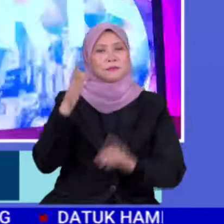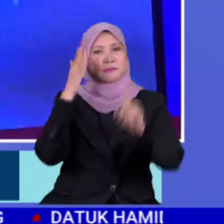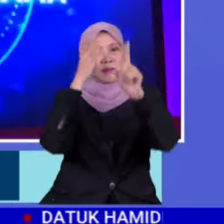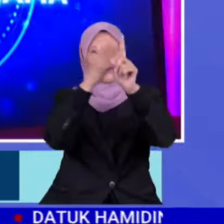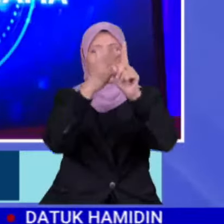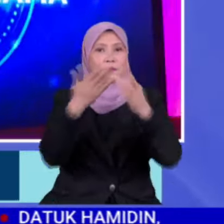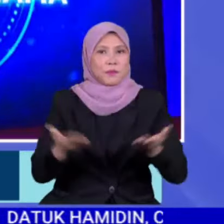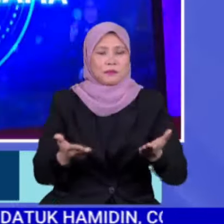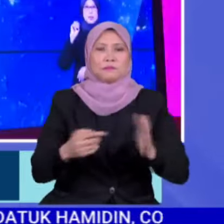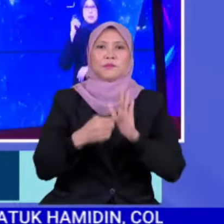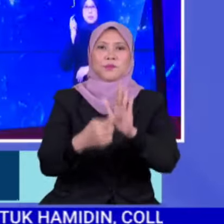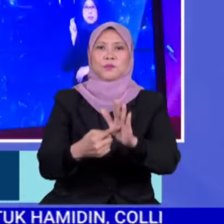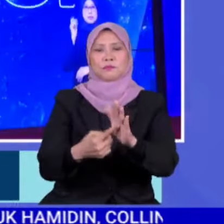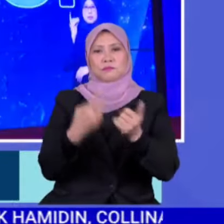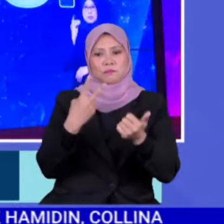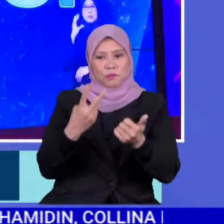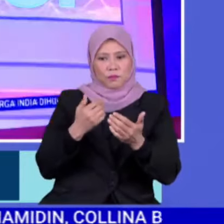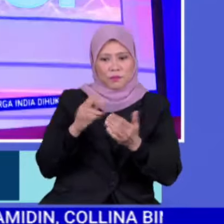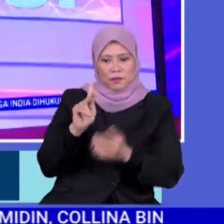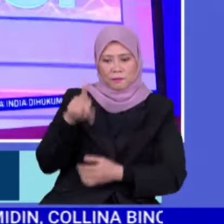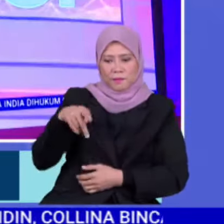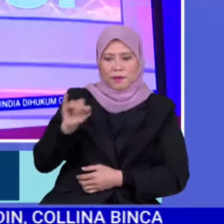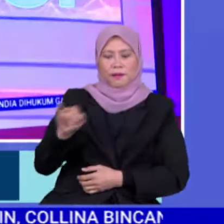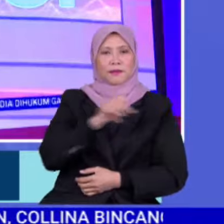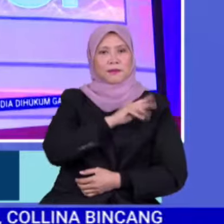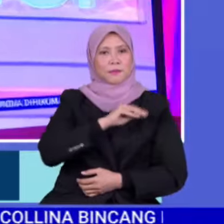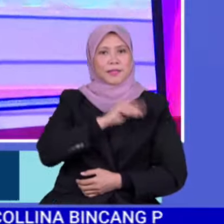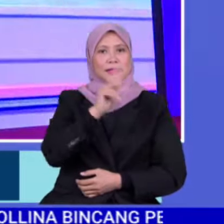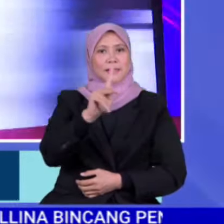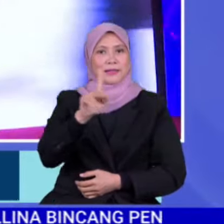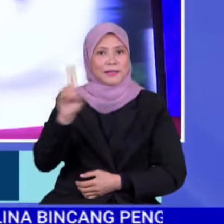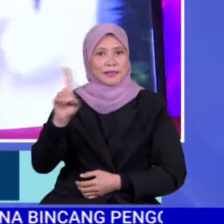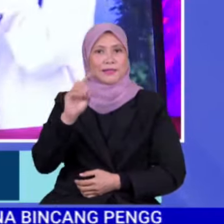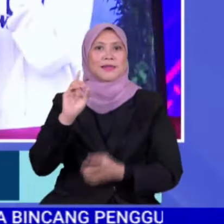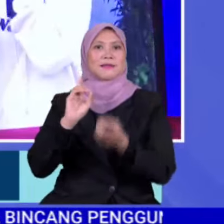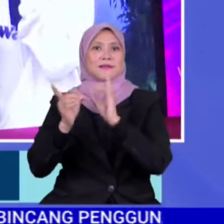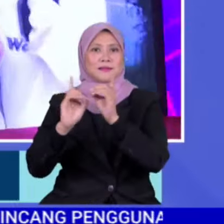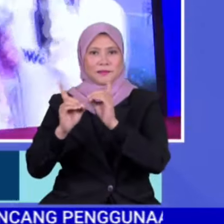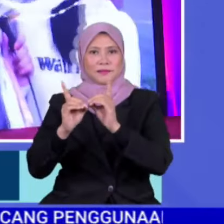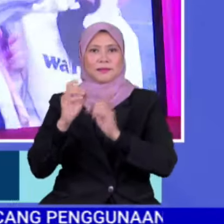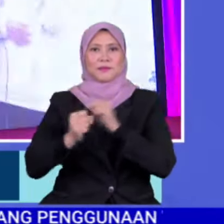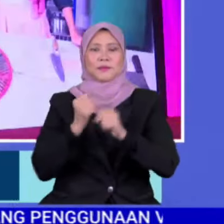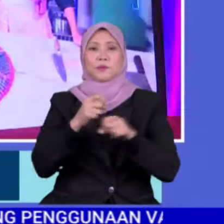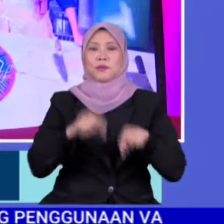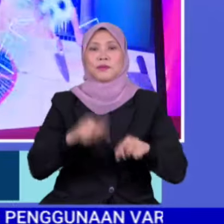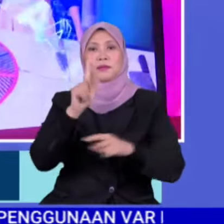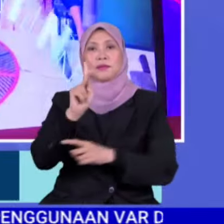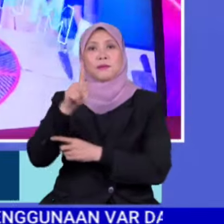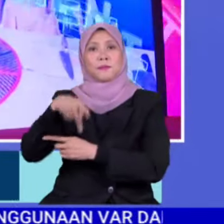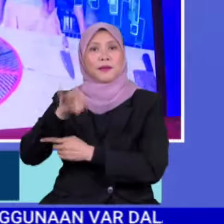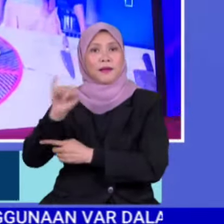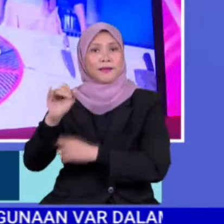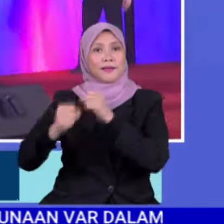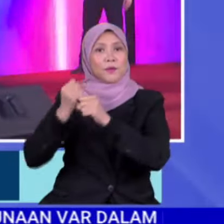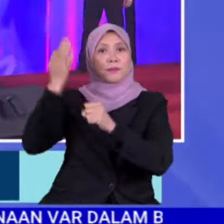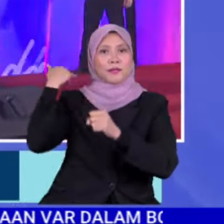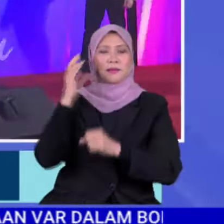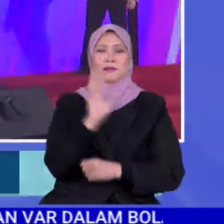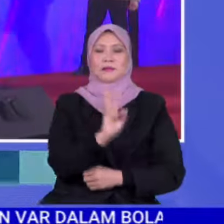itu juga sebagai petunjuk prestasi utama KPI Kementerian Komunikasi dan Digital tahun ini. KPI yang diraih pada tahun lepas